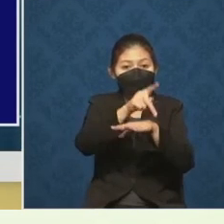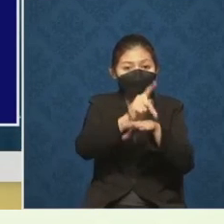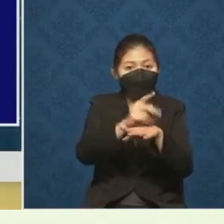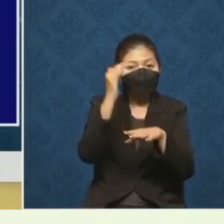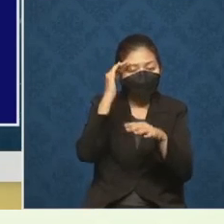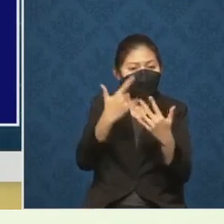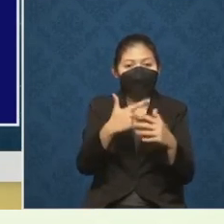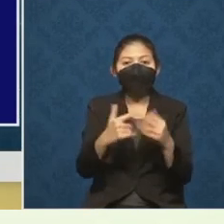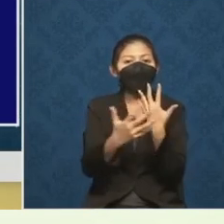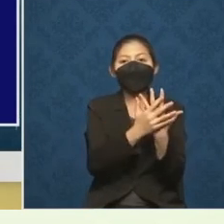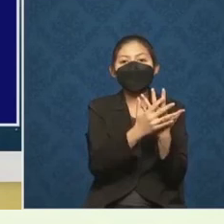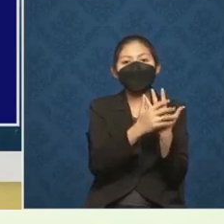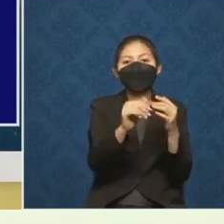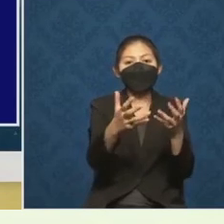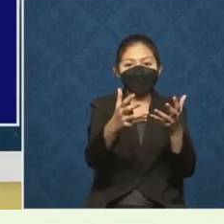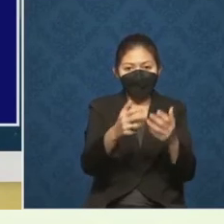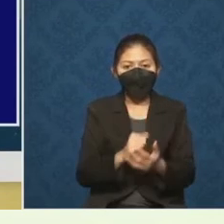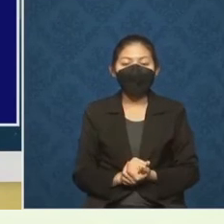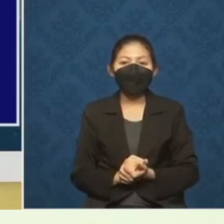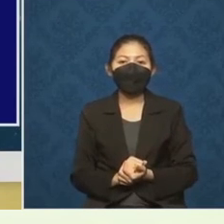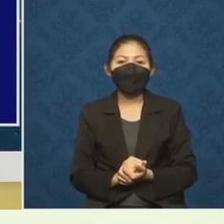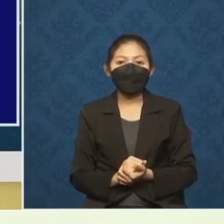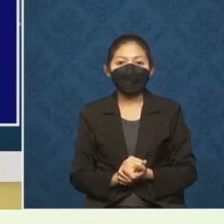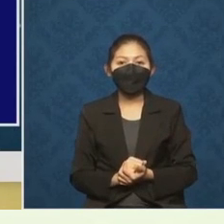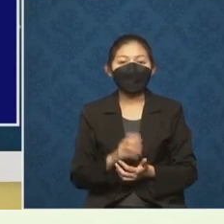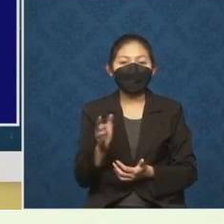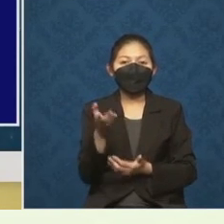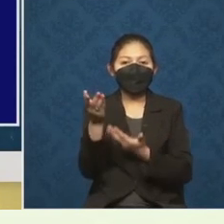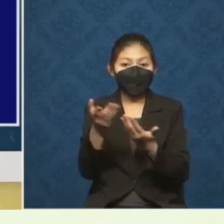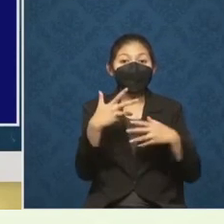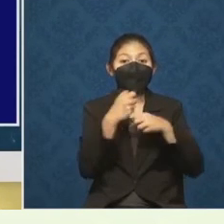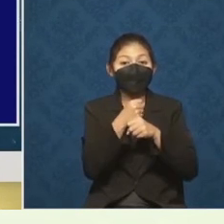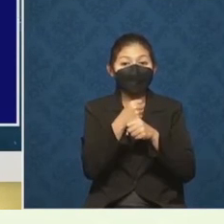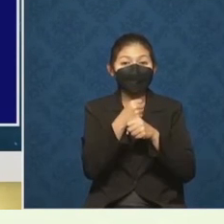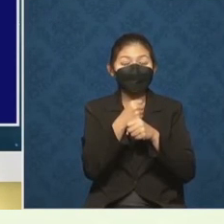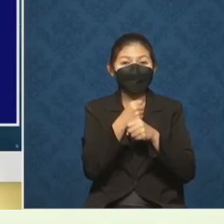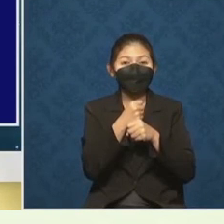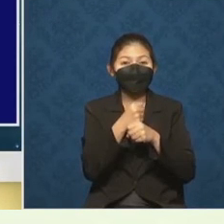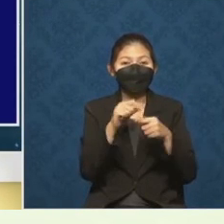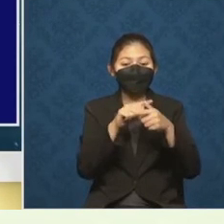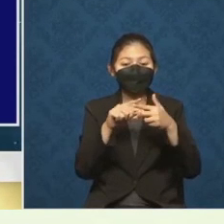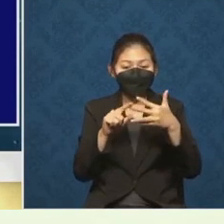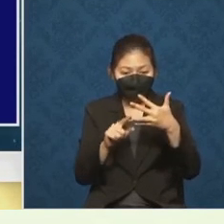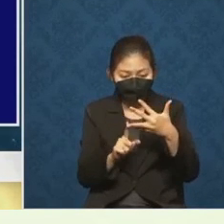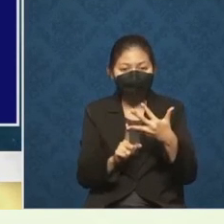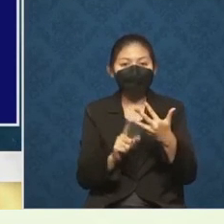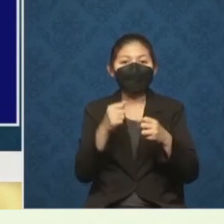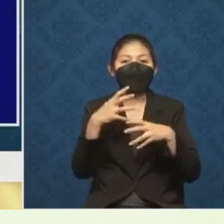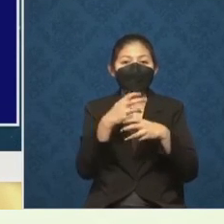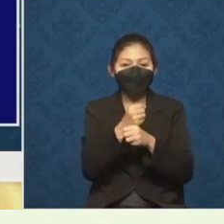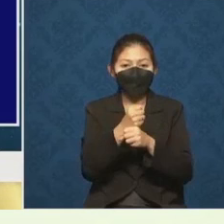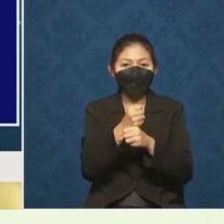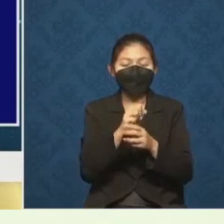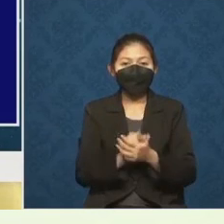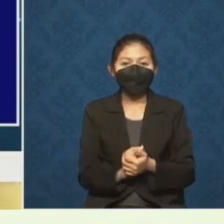ะครับนะนั้นก็ขออนุญาตสรุปนะครับสรุปนะฮะท่านนายกท่าน